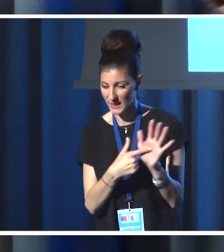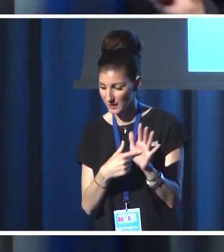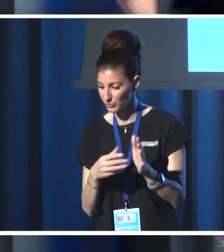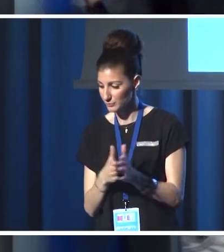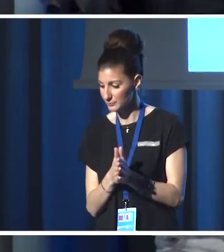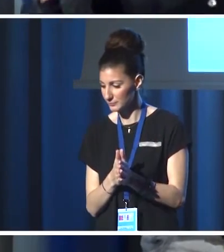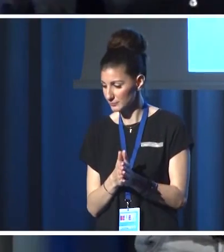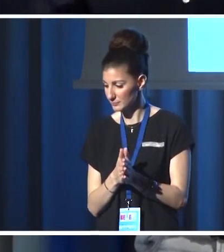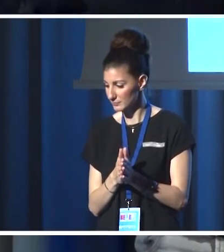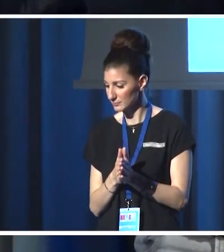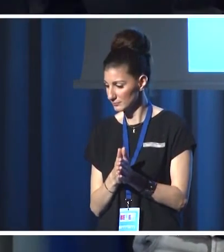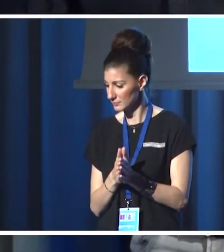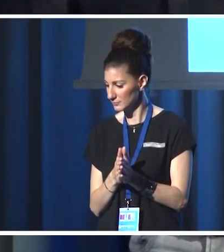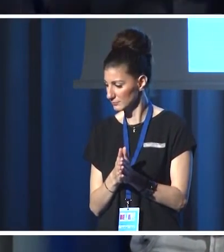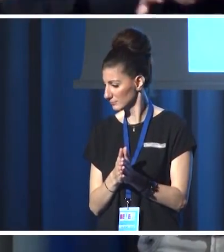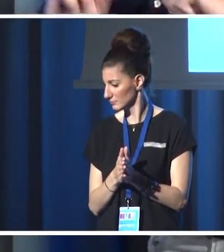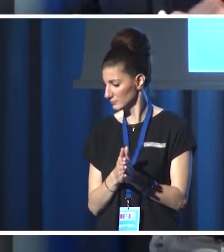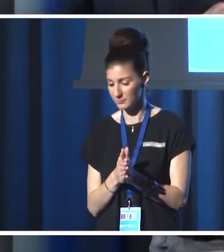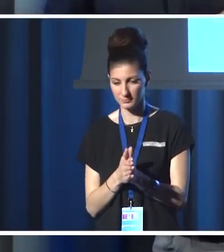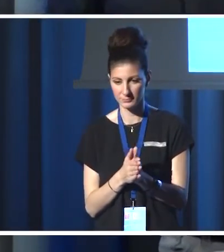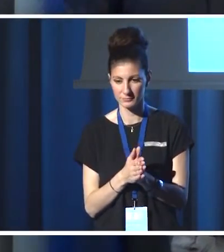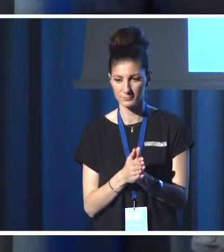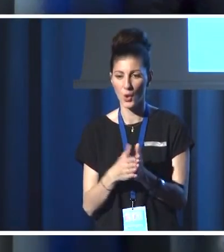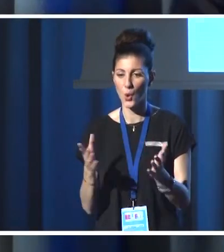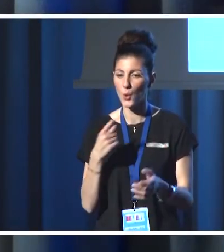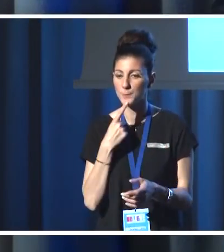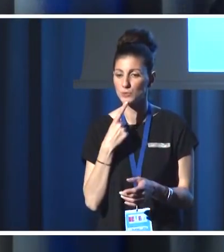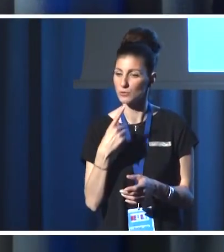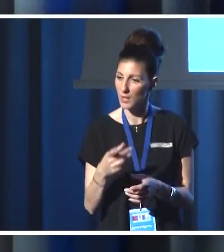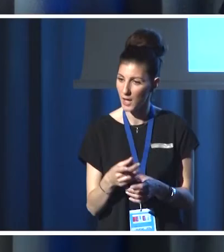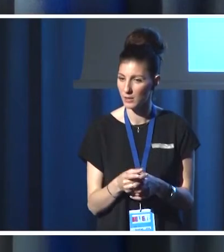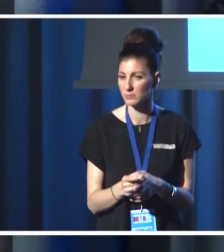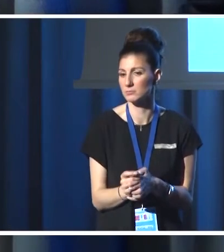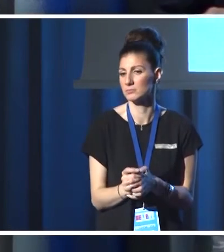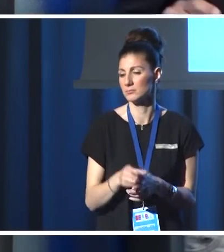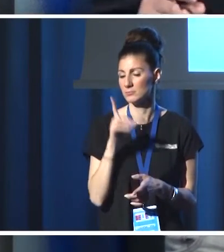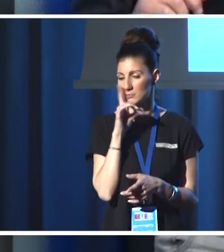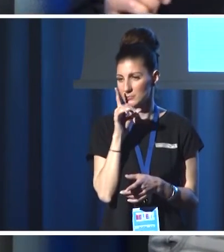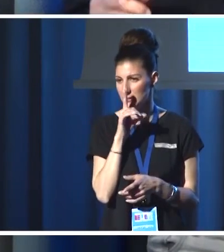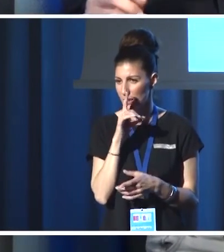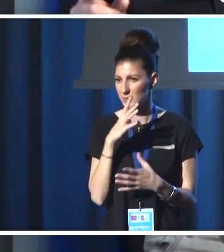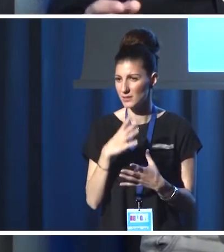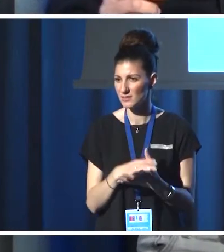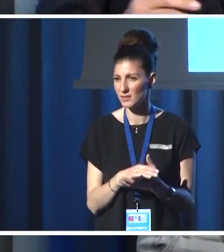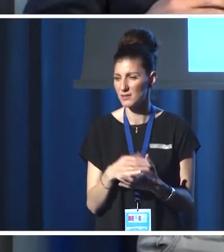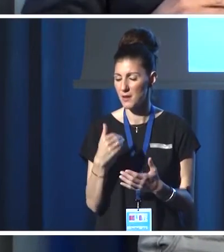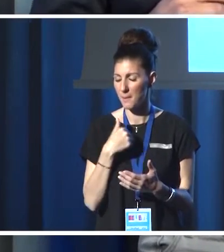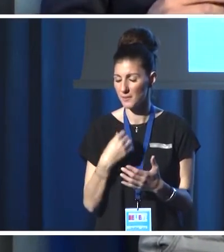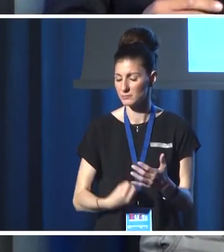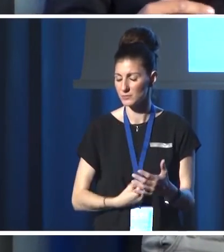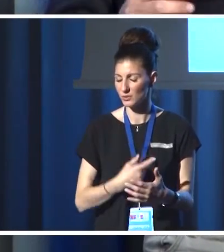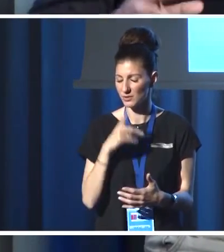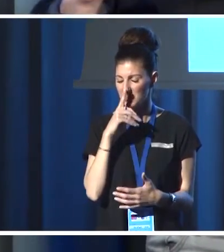δεν έχω χρόνο πρώτα δεν είναι ειλικρινής με τον εαυτό του για ποιο λόγο αν θέλουμε να κάνουμε κάτι και να